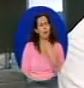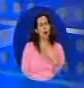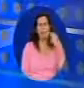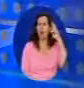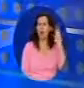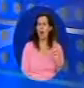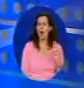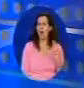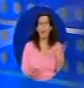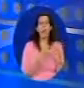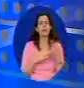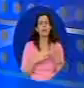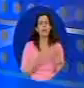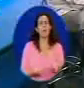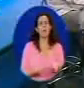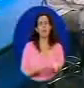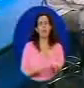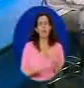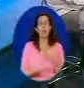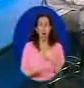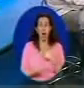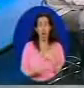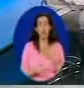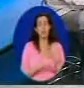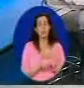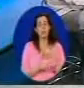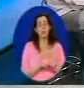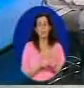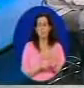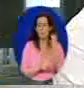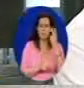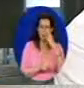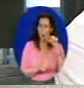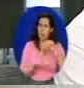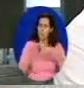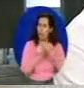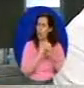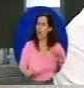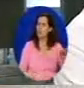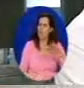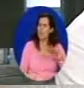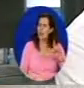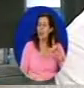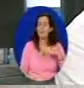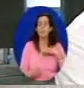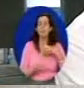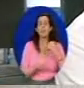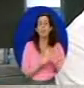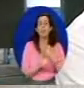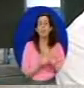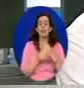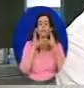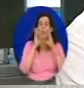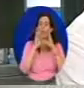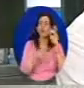אנחנו פריירים? איך אתה בודק את זה בעצם? זאת אומרת, אנחנו מבצעים ניסויים במעבדה או בשטח, ואנחנו בעצם מתפעלים את האמונה